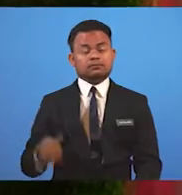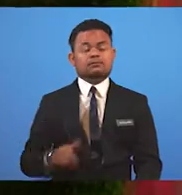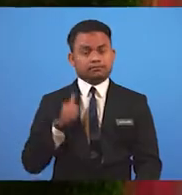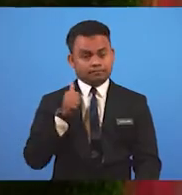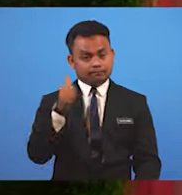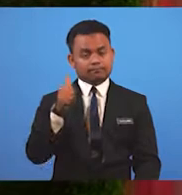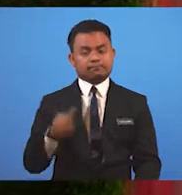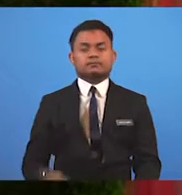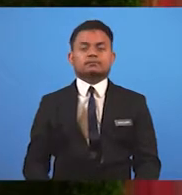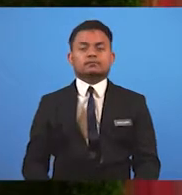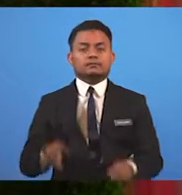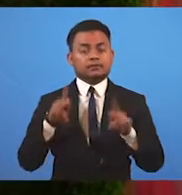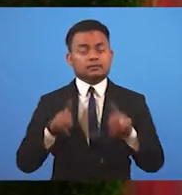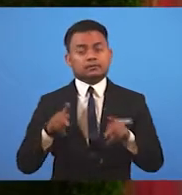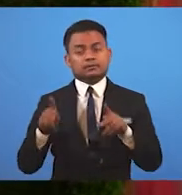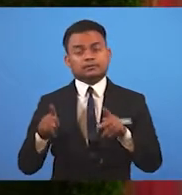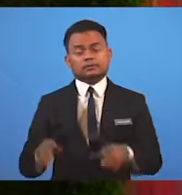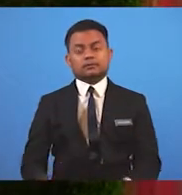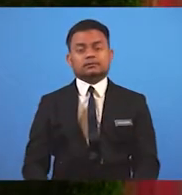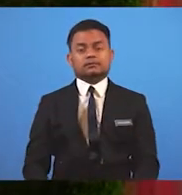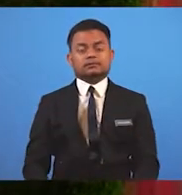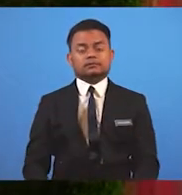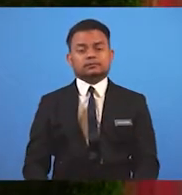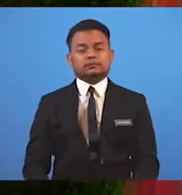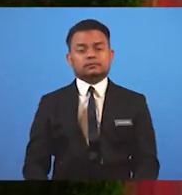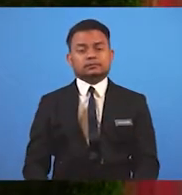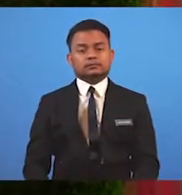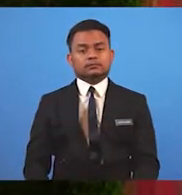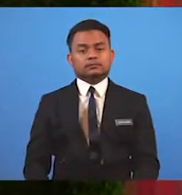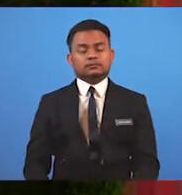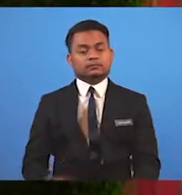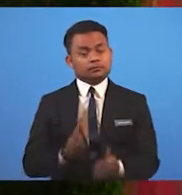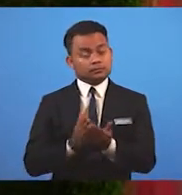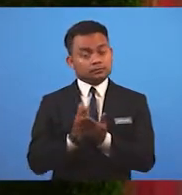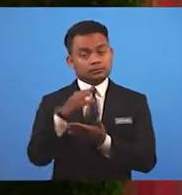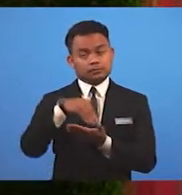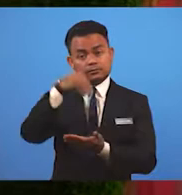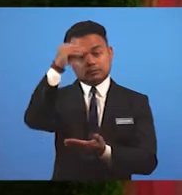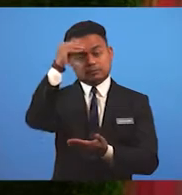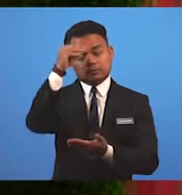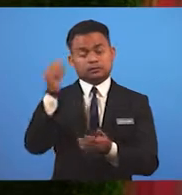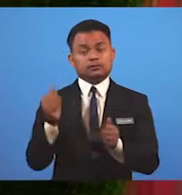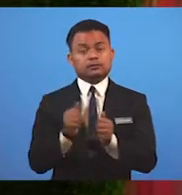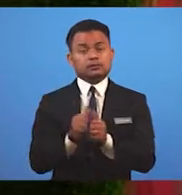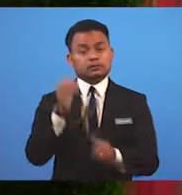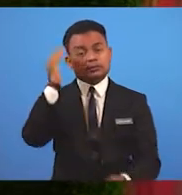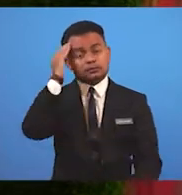Okey, ya. Okey. Recording. 3, 2, 1. Soalan